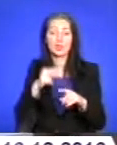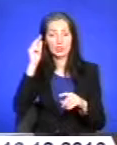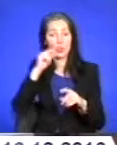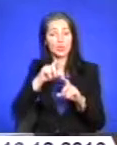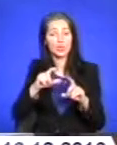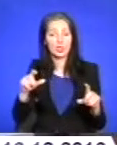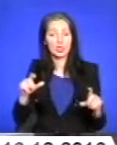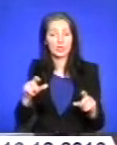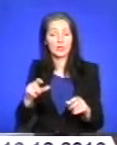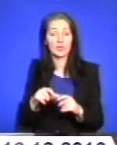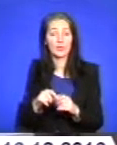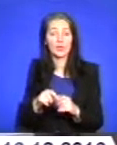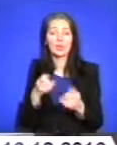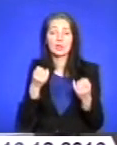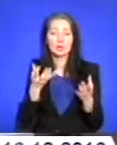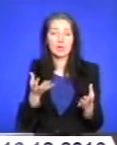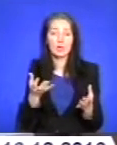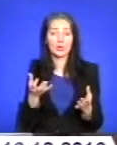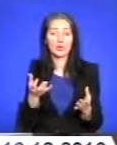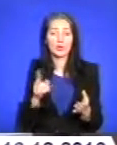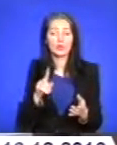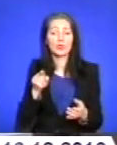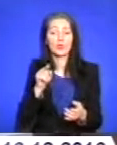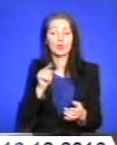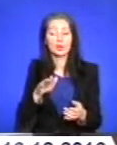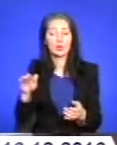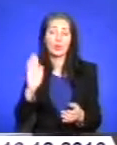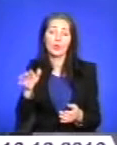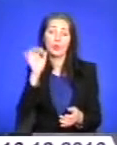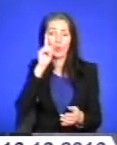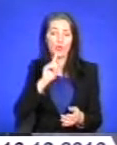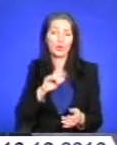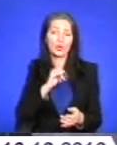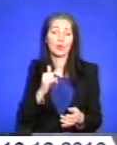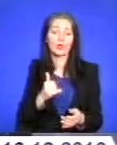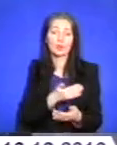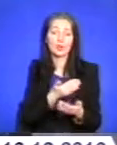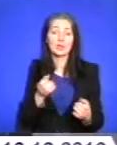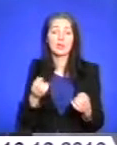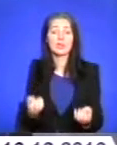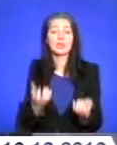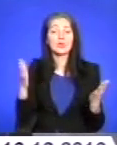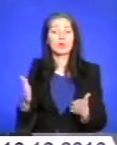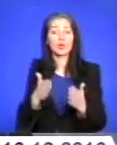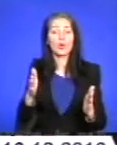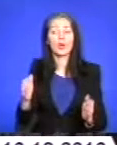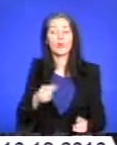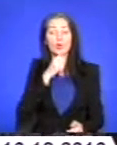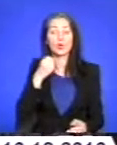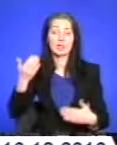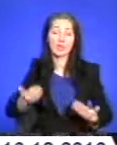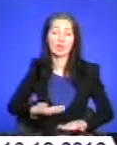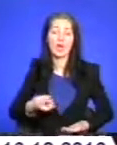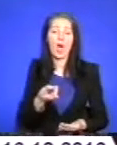училища. Ну і, звичайно, щоб їм було комфортно у нас. Світлої дороги в доросле життя побажав школярам і